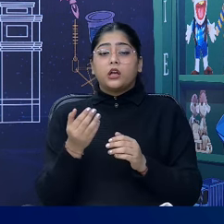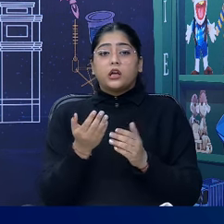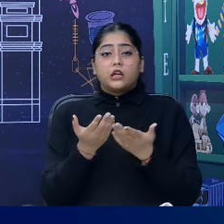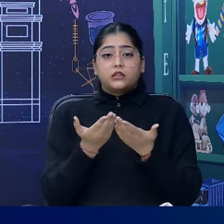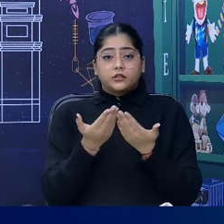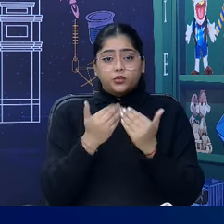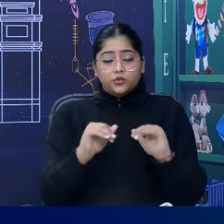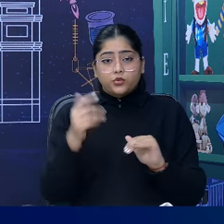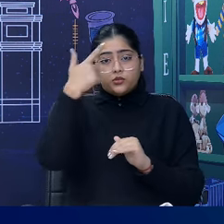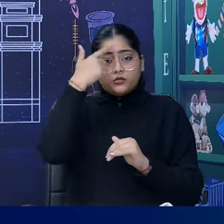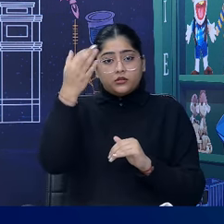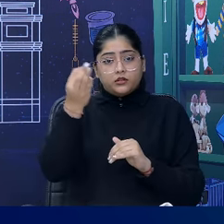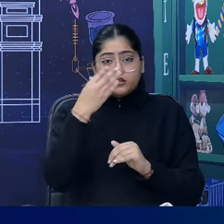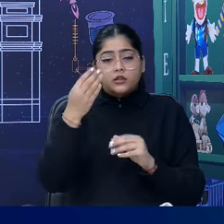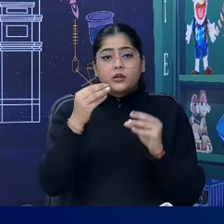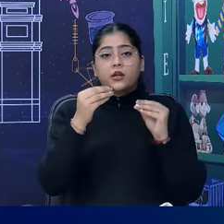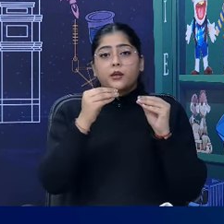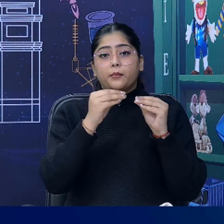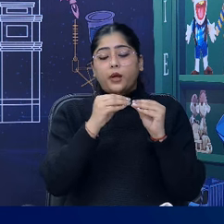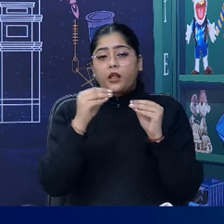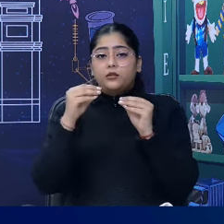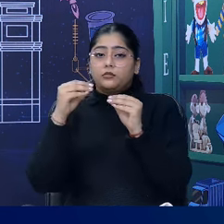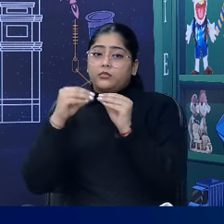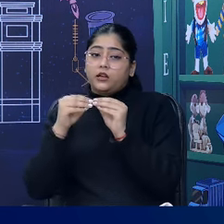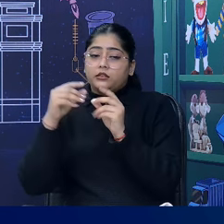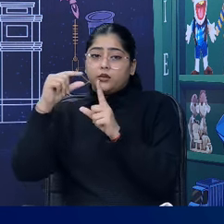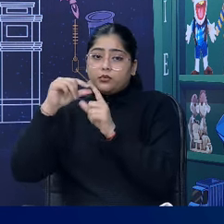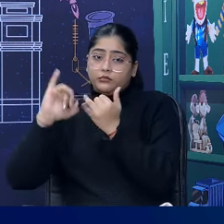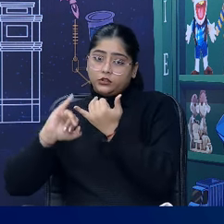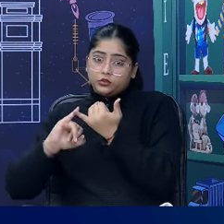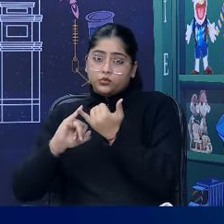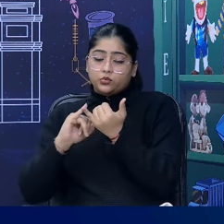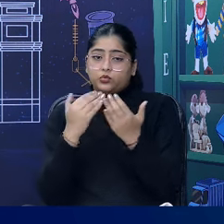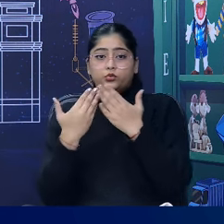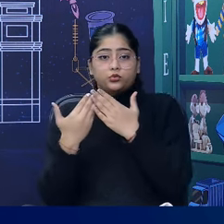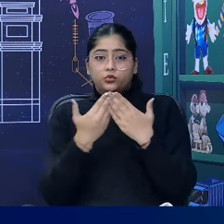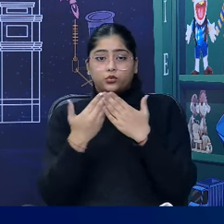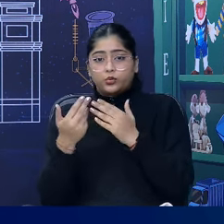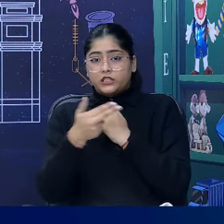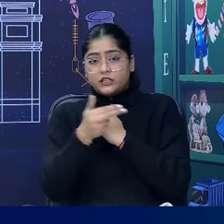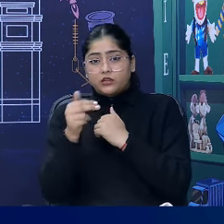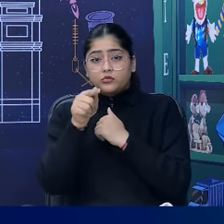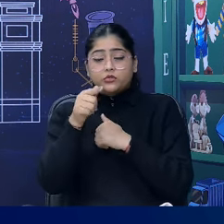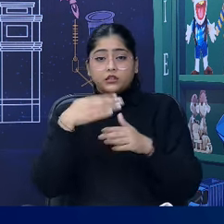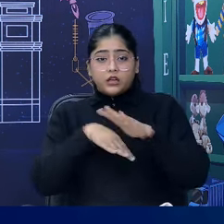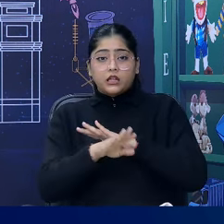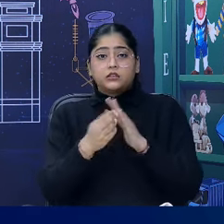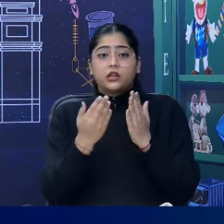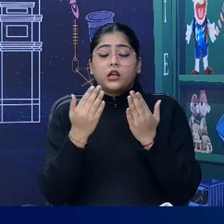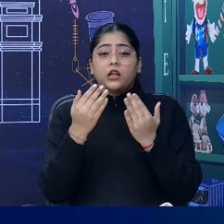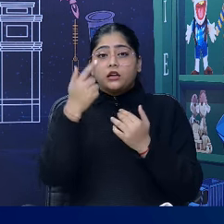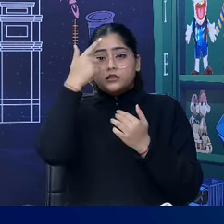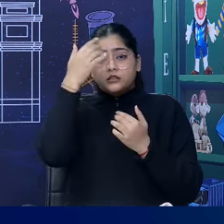ऑफ बाल भारती पब्लिक स्कूल द्वारका, क्या ये कलेक्शन सेट है? एक और क्वेश्चन स्टूडेंट्स के लिए.